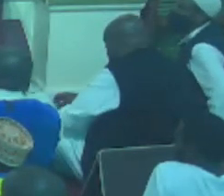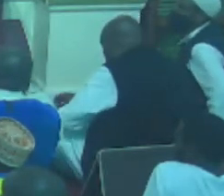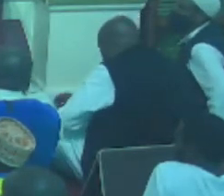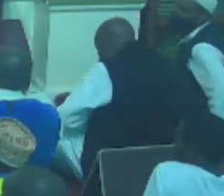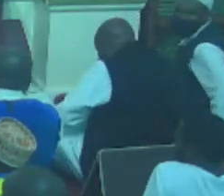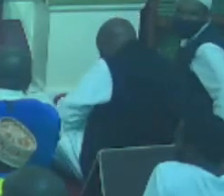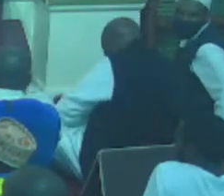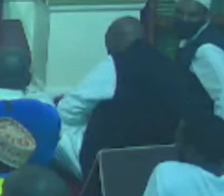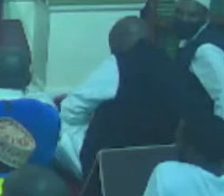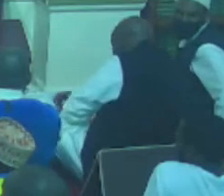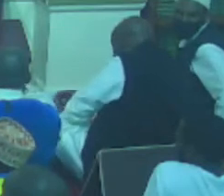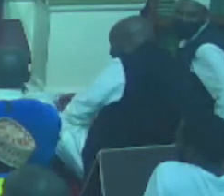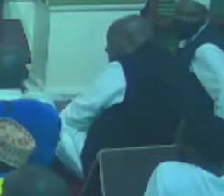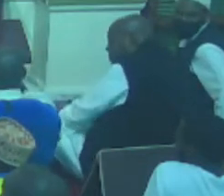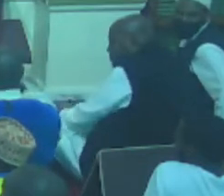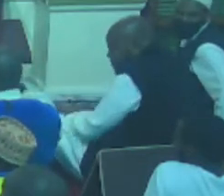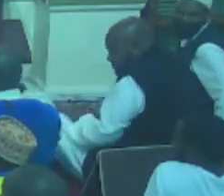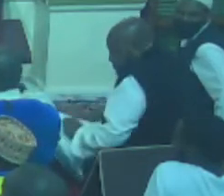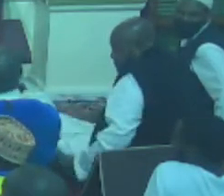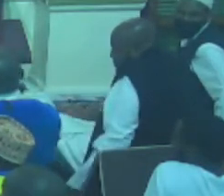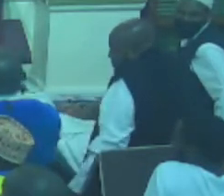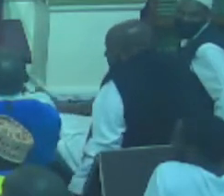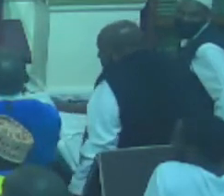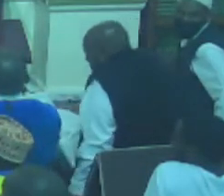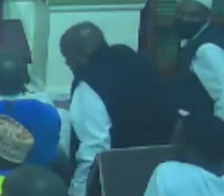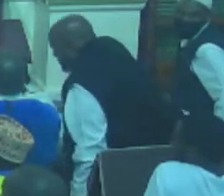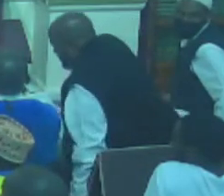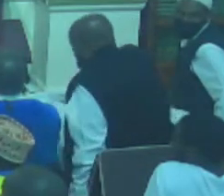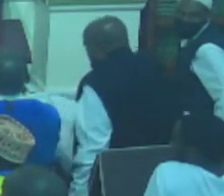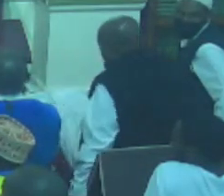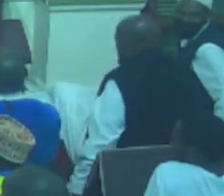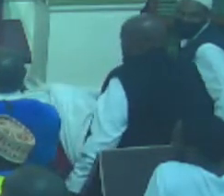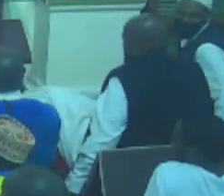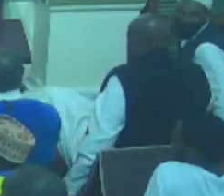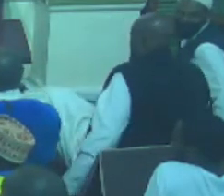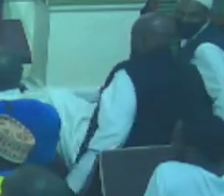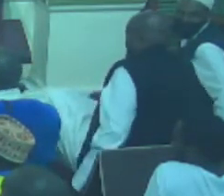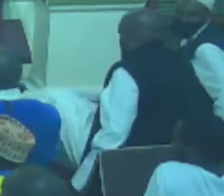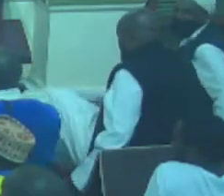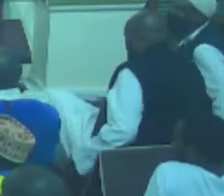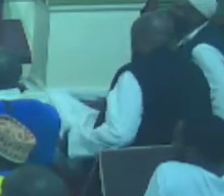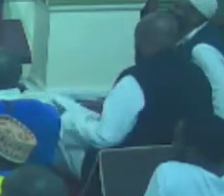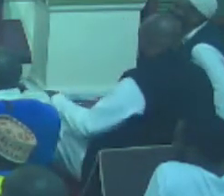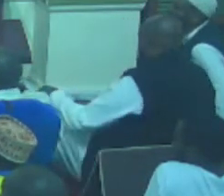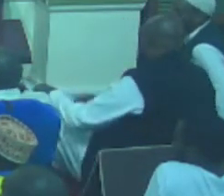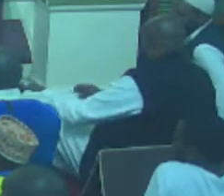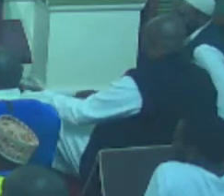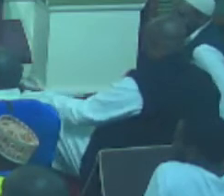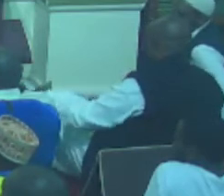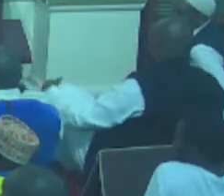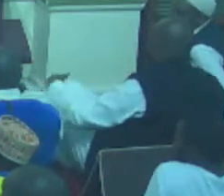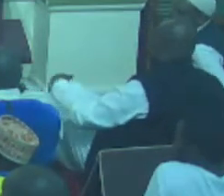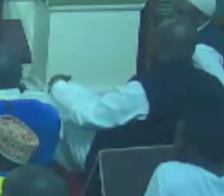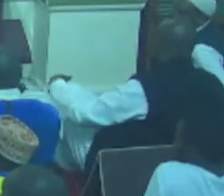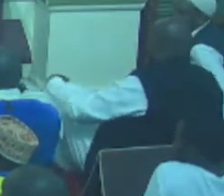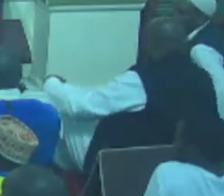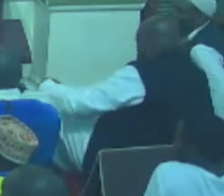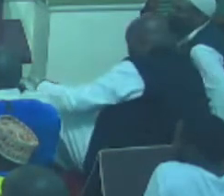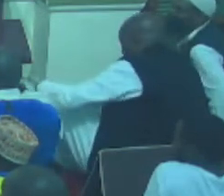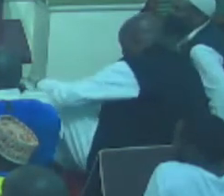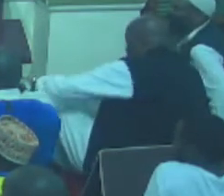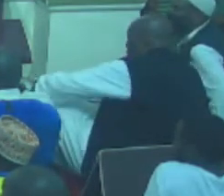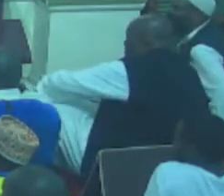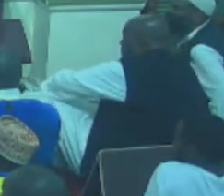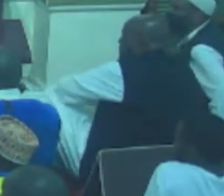بسم الله الرحمن الرحيم الحمد لله رب العالمين وصلى الله على سيدنا محمد وعلى آله وأصحابه أجمعين